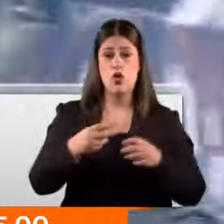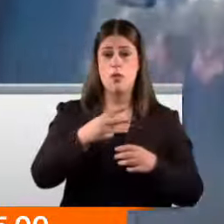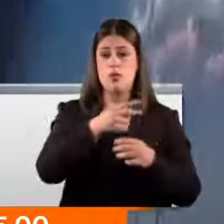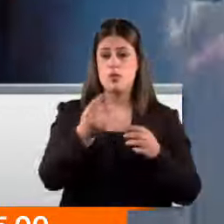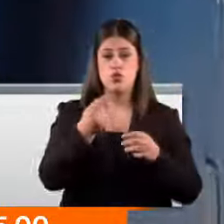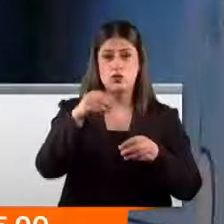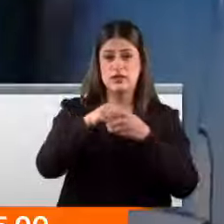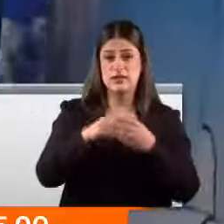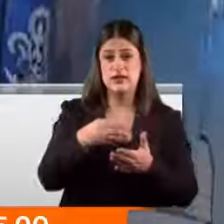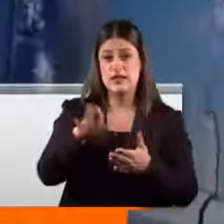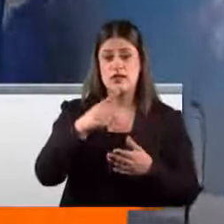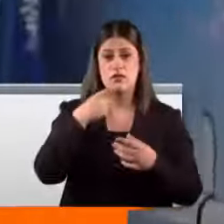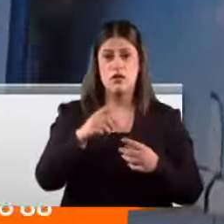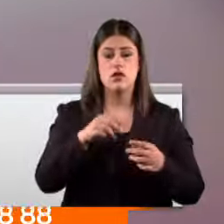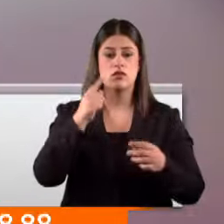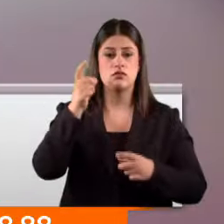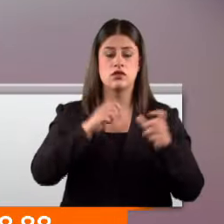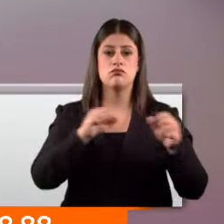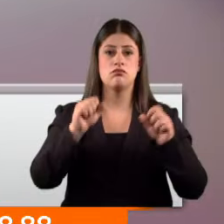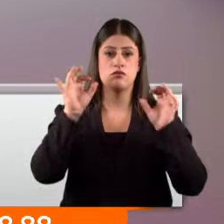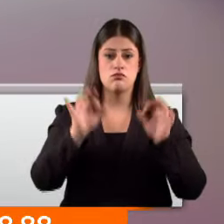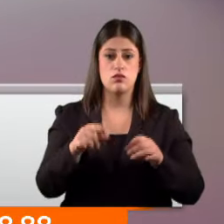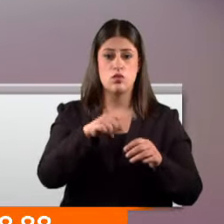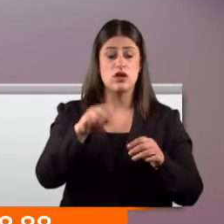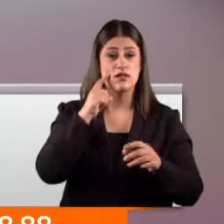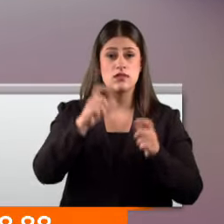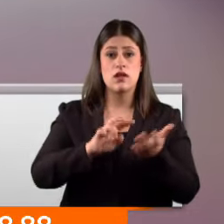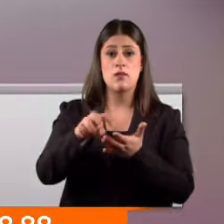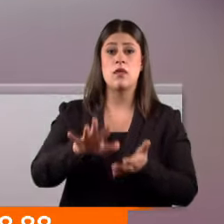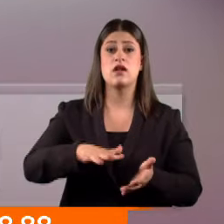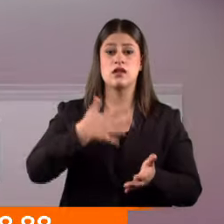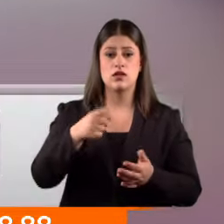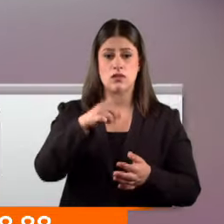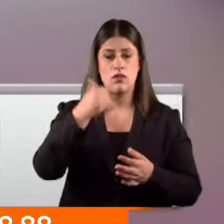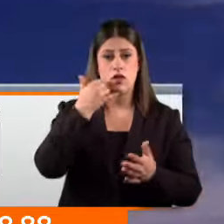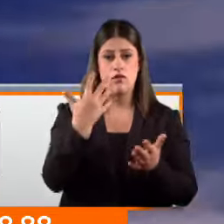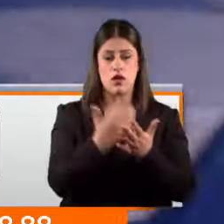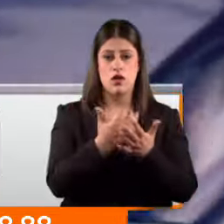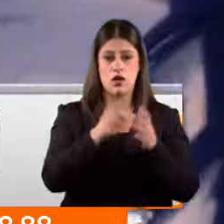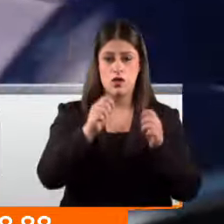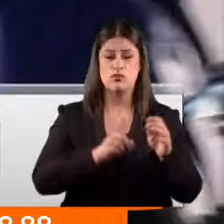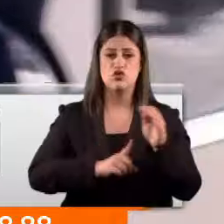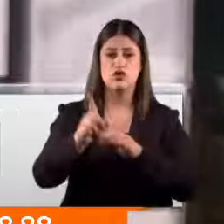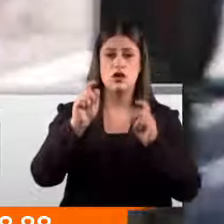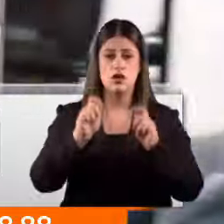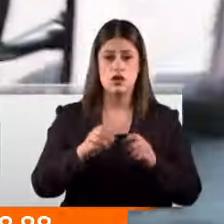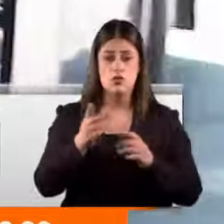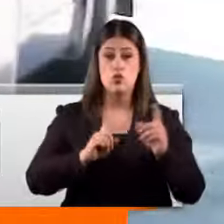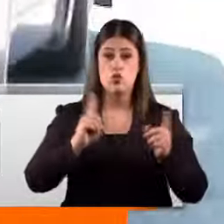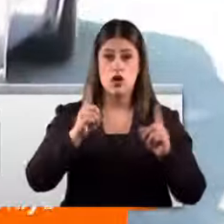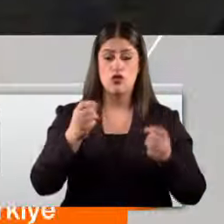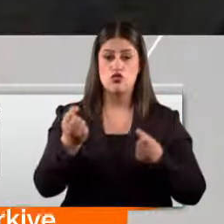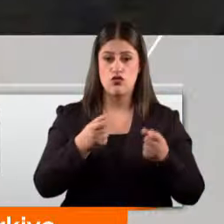bu kez yolcuların sabrı taştı. Dolmuştan inmek istemeyen yolcular o anları kayda alıp şikayette bulundu. Uyanık şoför